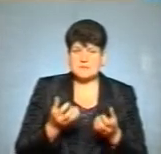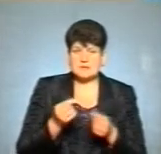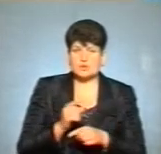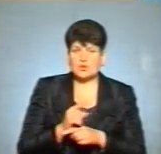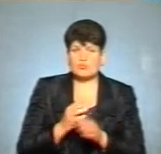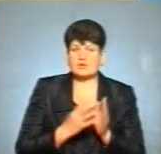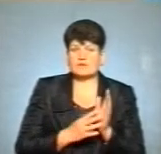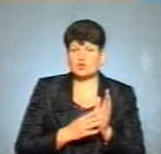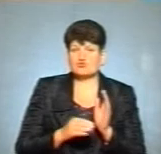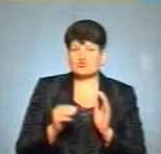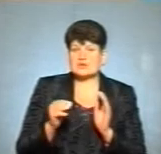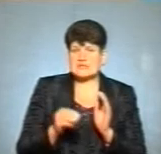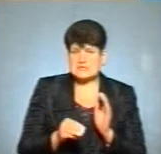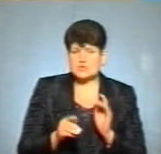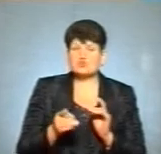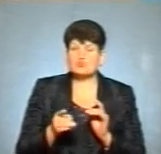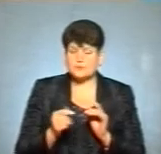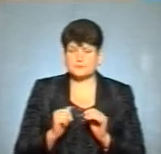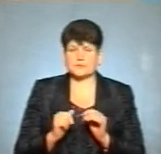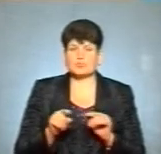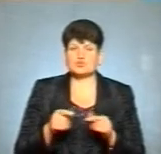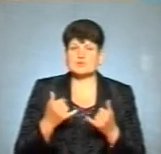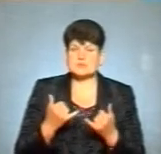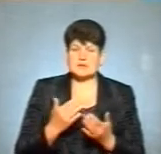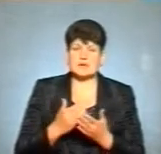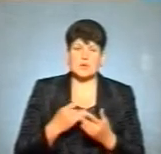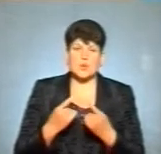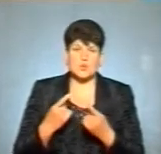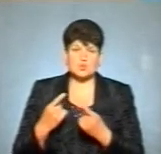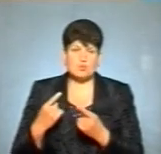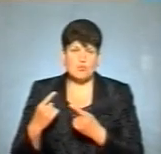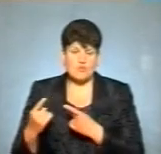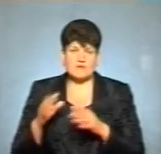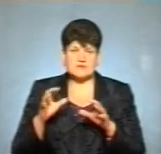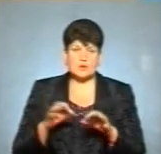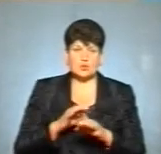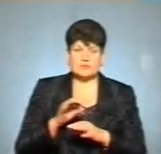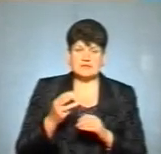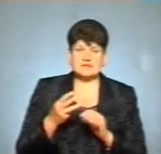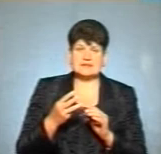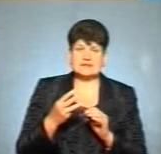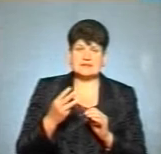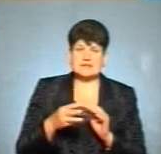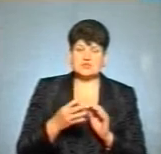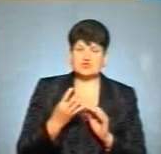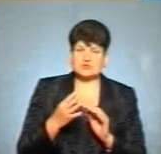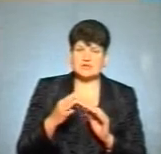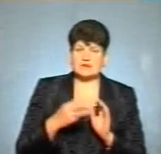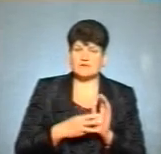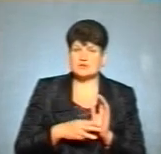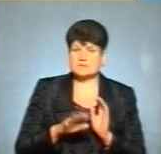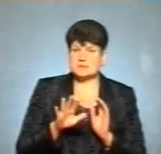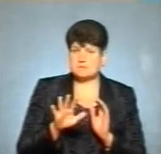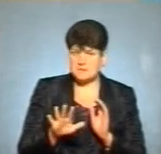90 тисяч, оскільки чому? Тому що зараз йдуть розмови, і, до речі, в законопроекті 3485 про зміни до виборчого